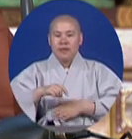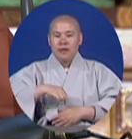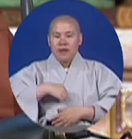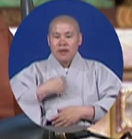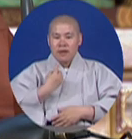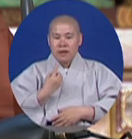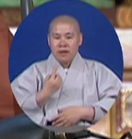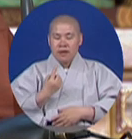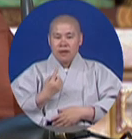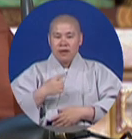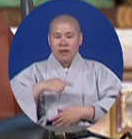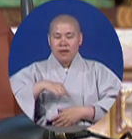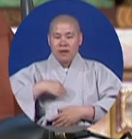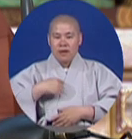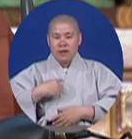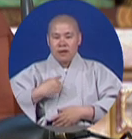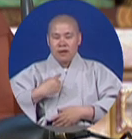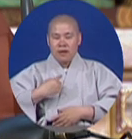자기가 자기를 보는 거다.